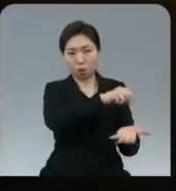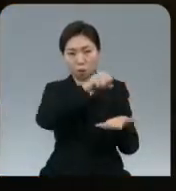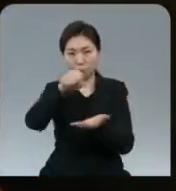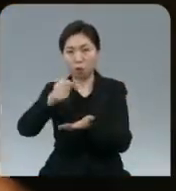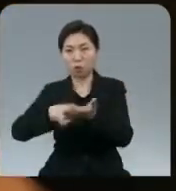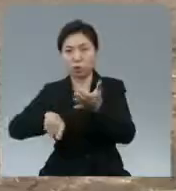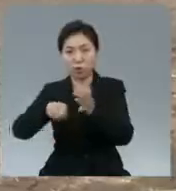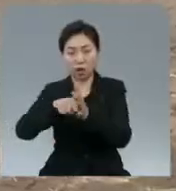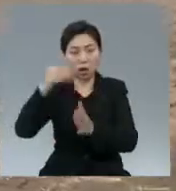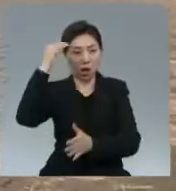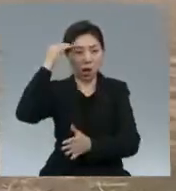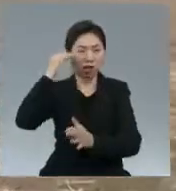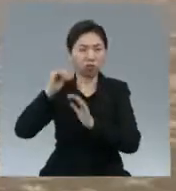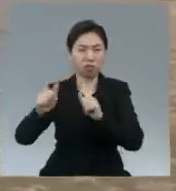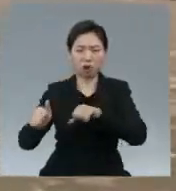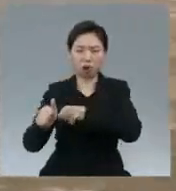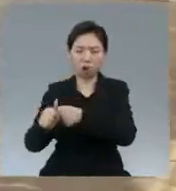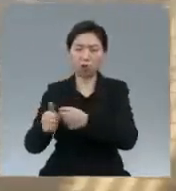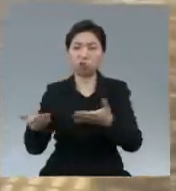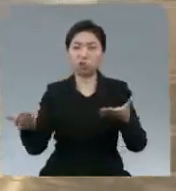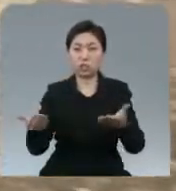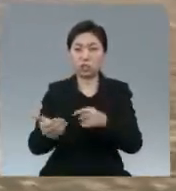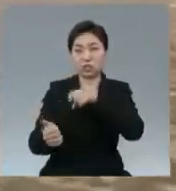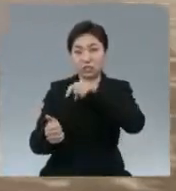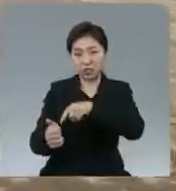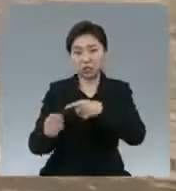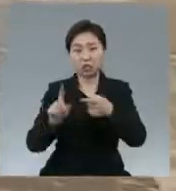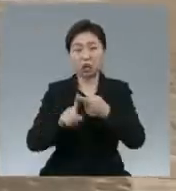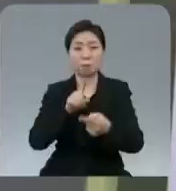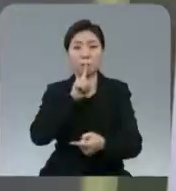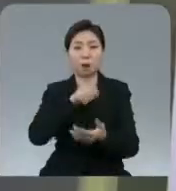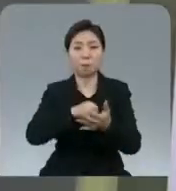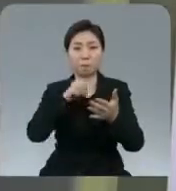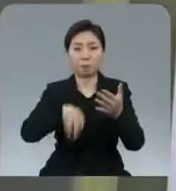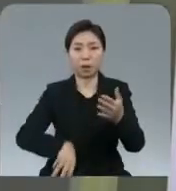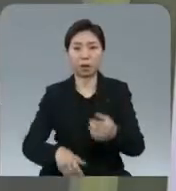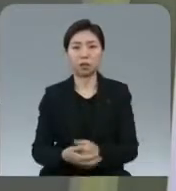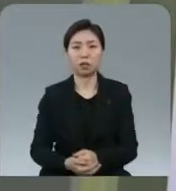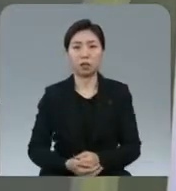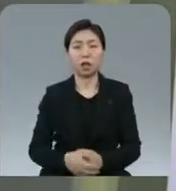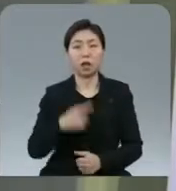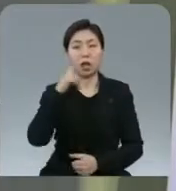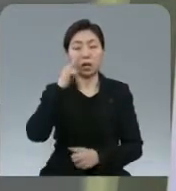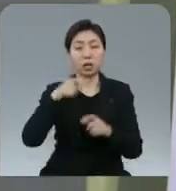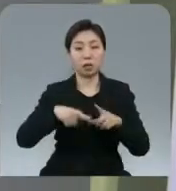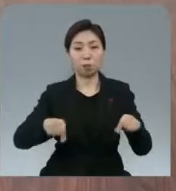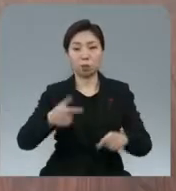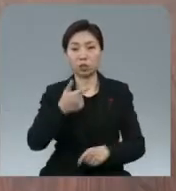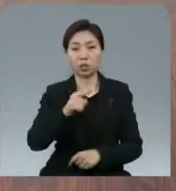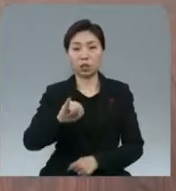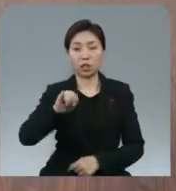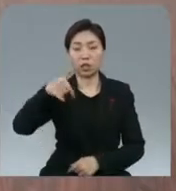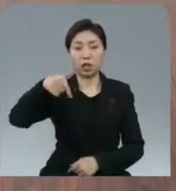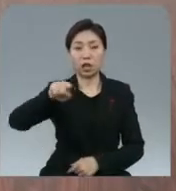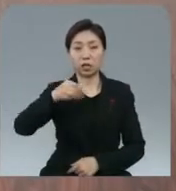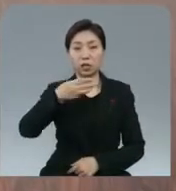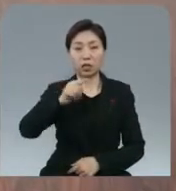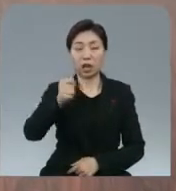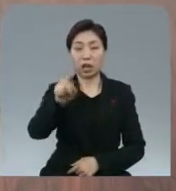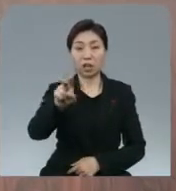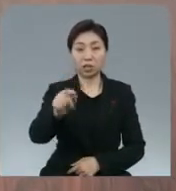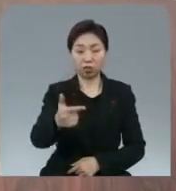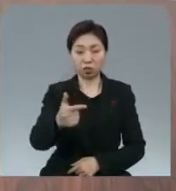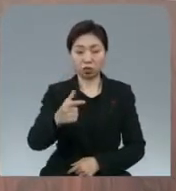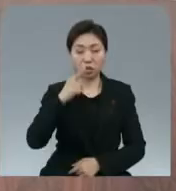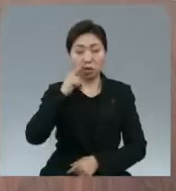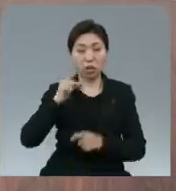nơi này chủ yếu được sử dụng để khai thác vật tư cho chiến tranh như đồng sắt kẽm thực dân nhật đã huy động một lượng lớn lao động người xôn